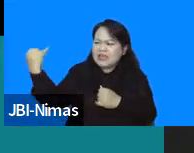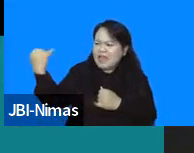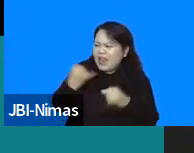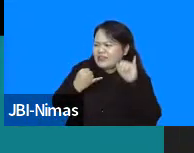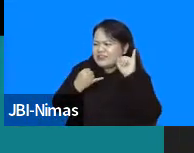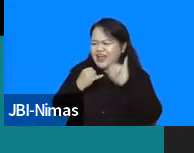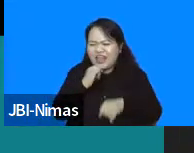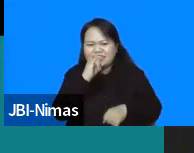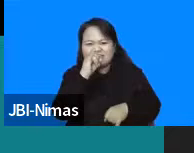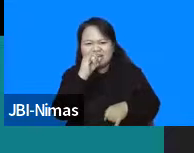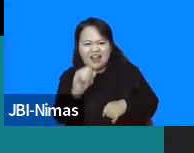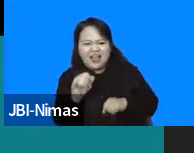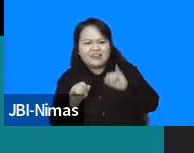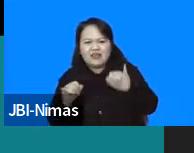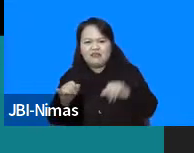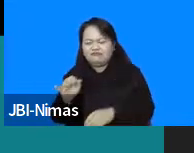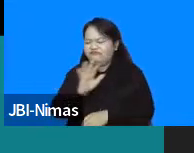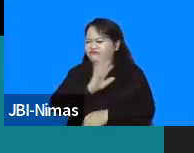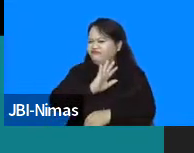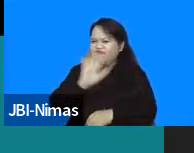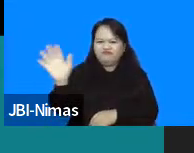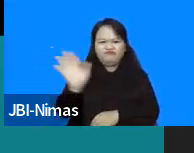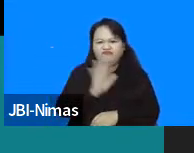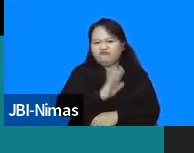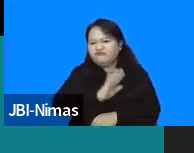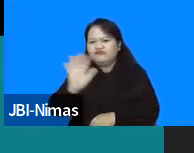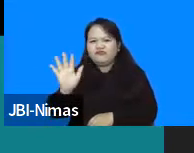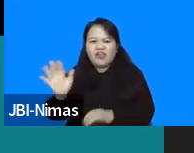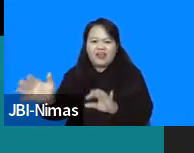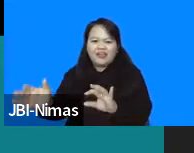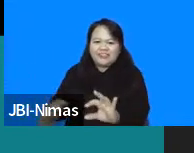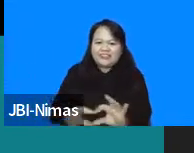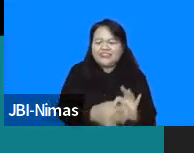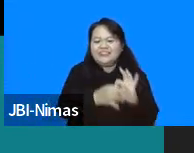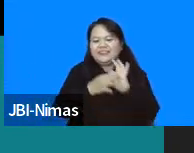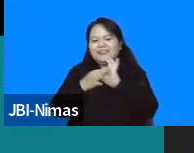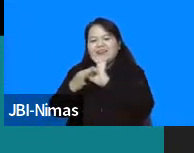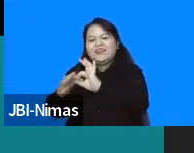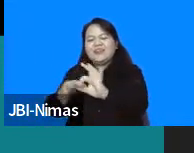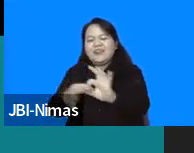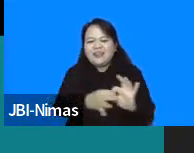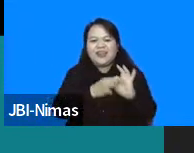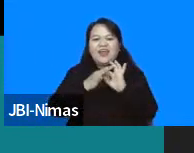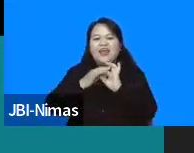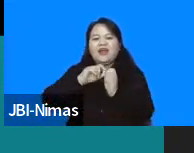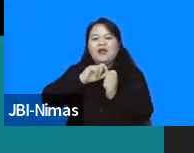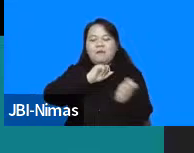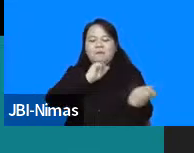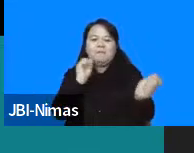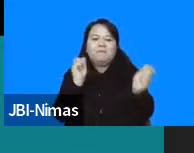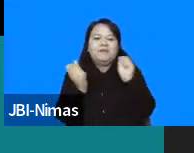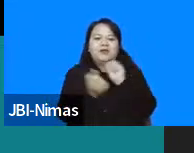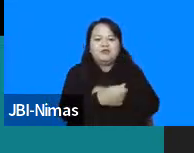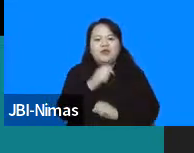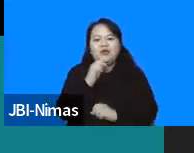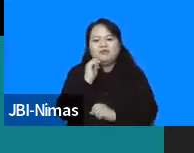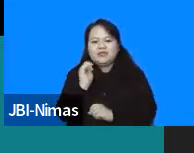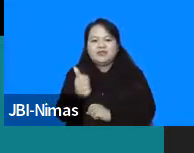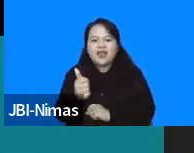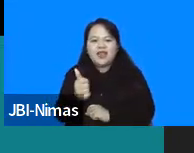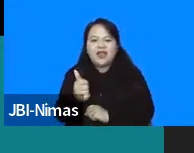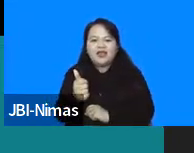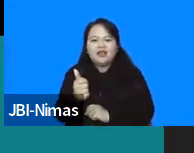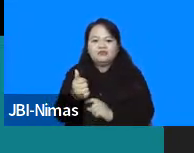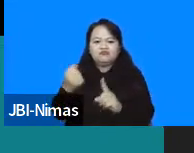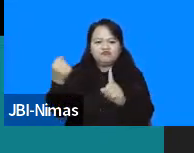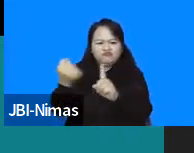Bukan saatnya saling melepas salah. Mari bergandeng tangan untuk